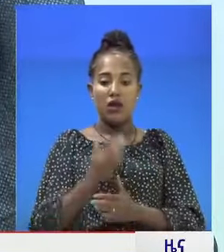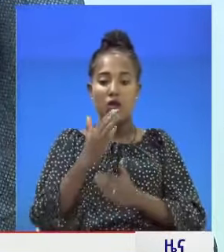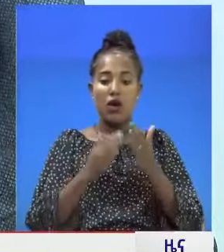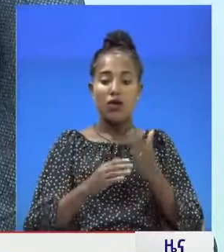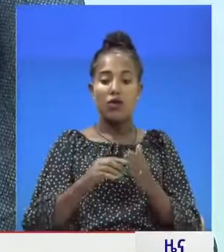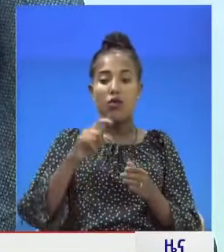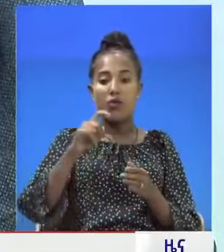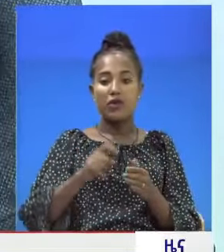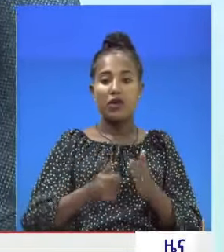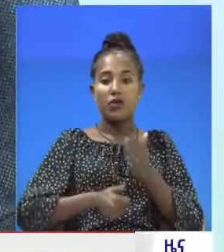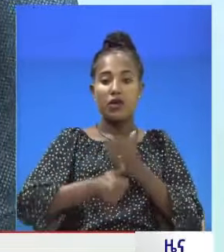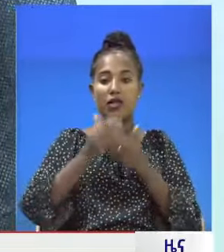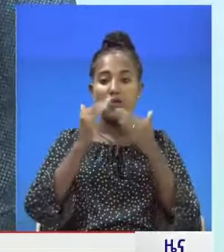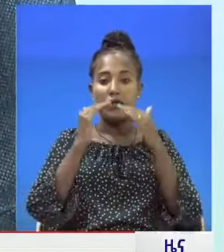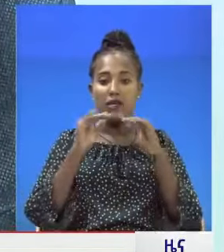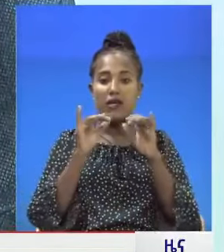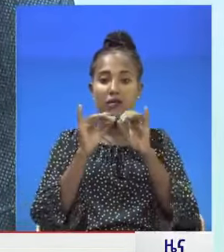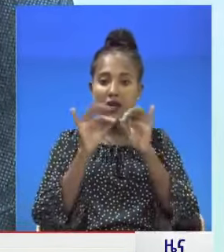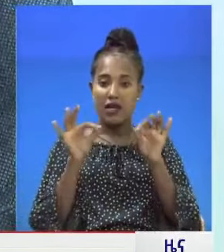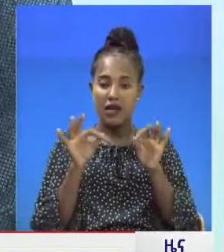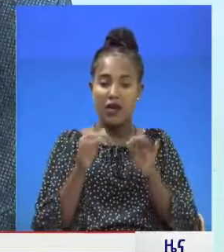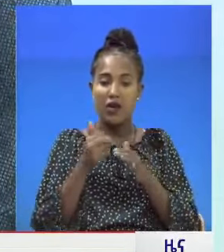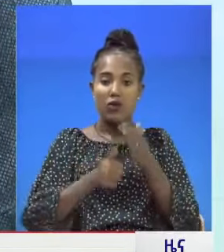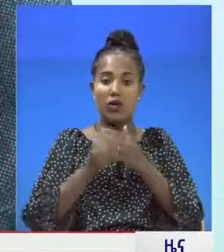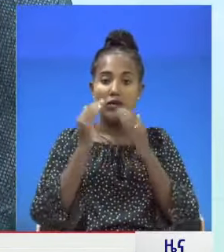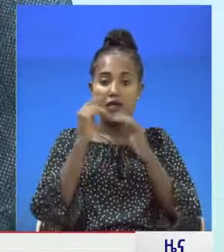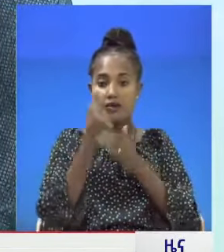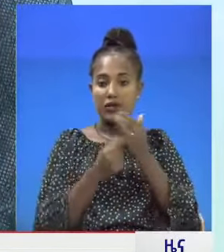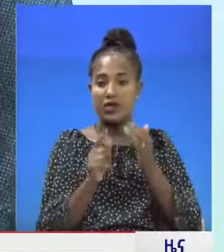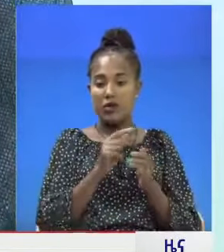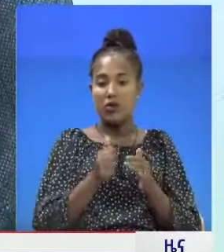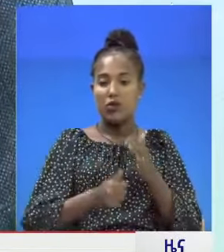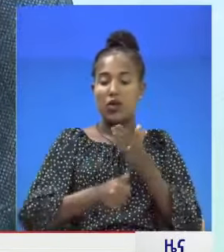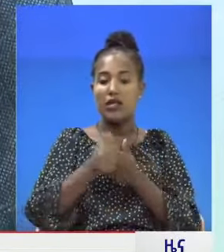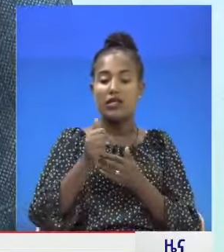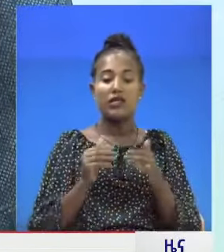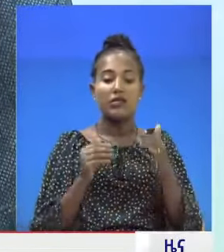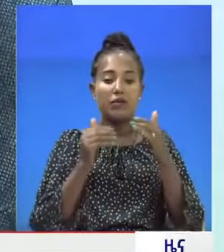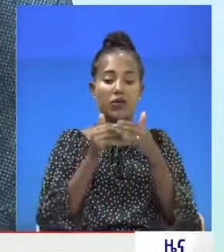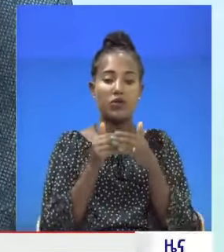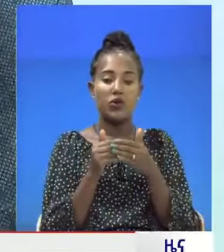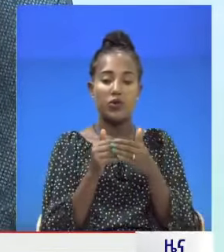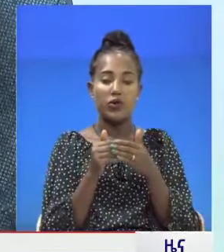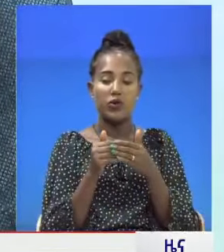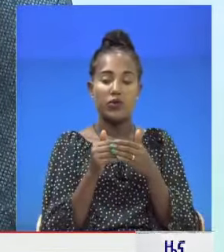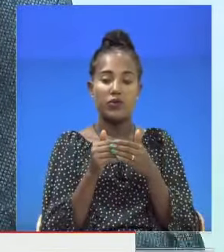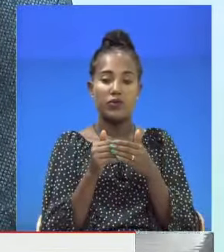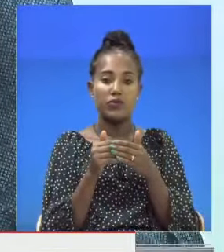የጉዳት መጠንን የሚለካ የጉዳት መጠንን ብቻ ሳይሆን ጉዳት የደረሰባቸውን